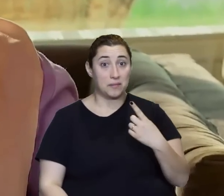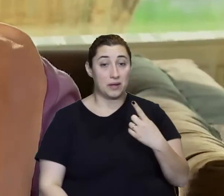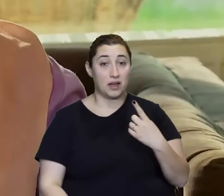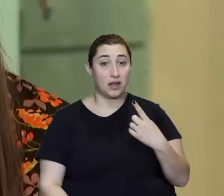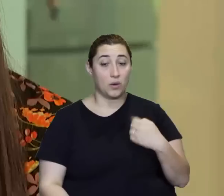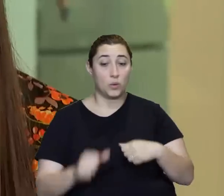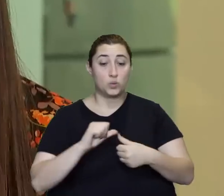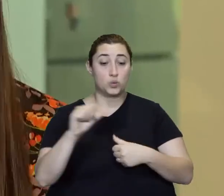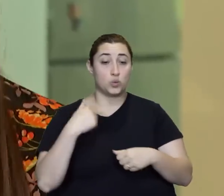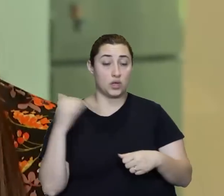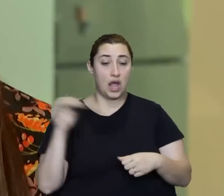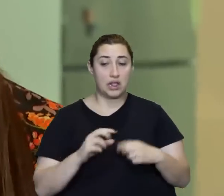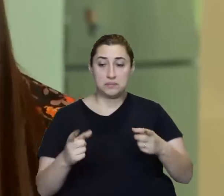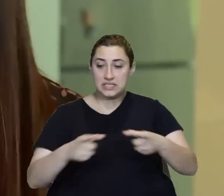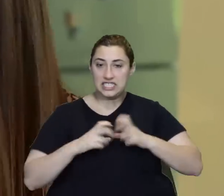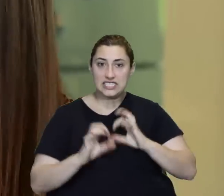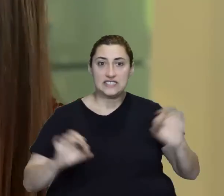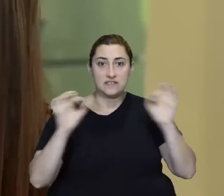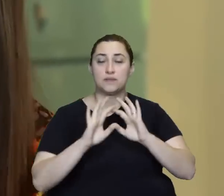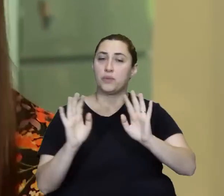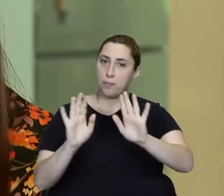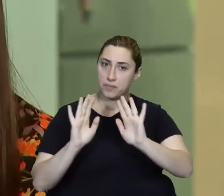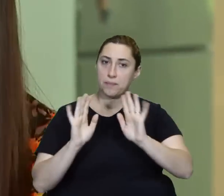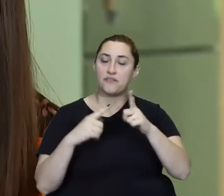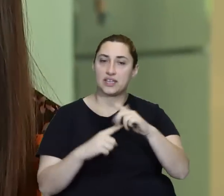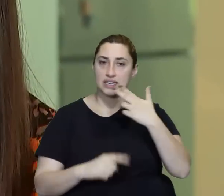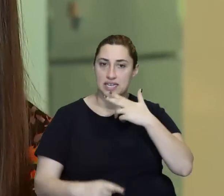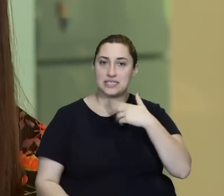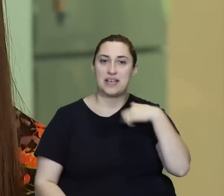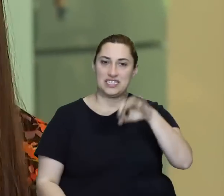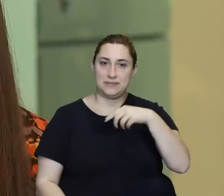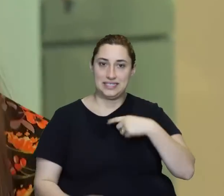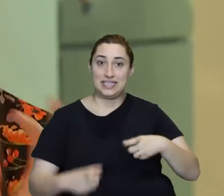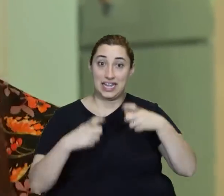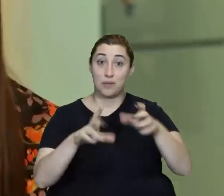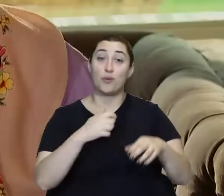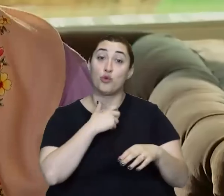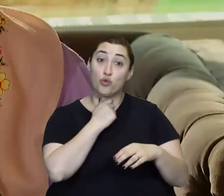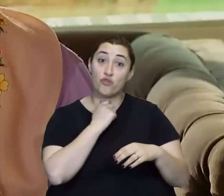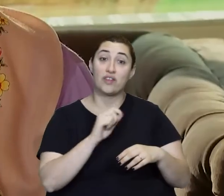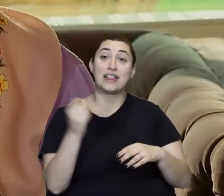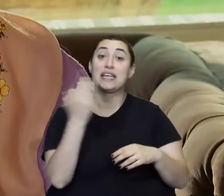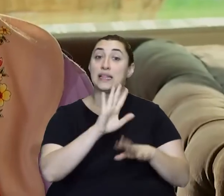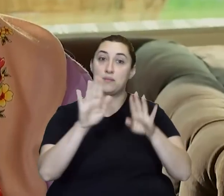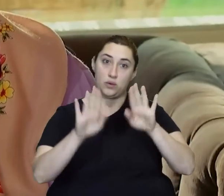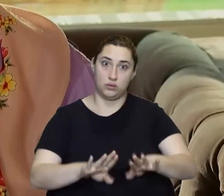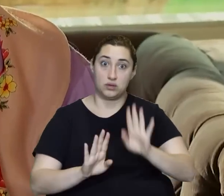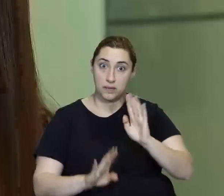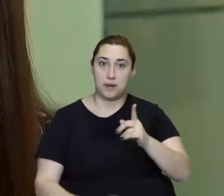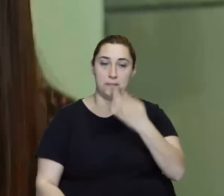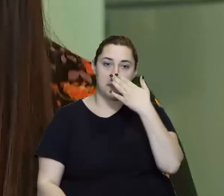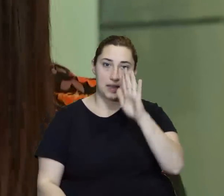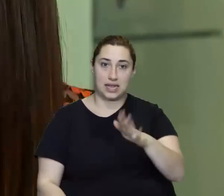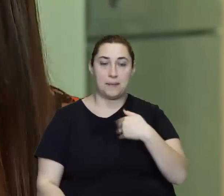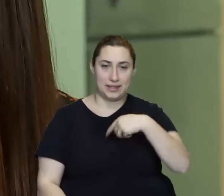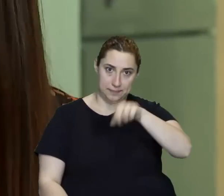oldu geldiğim. Hala hiçbir şey yok ortada. Tamam, tamam Fikriye teyze. Ben şimdi getirmeye gidiyorum ama lütfen sen hiçbir yere kıpırdama, tamam mı? Sen burada